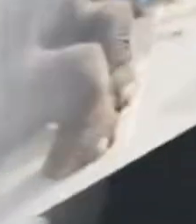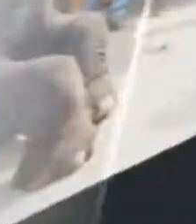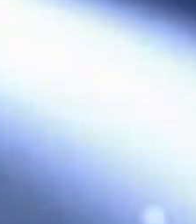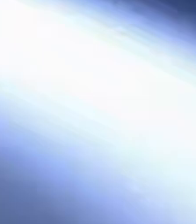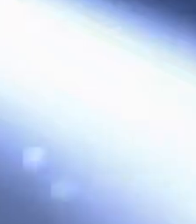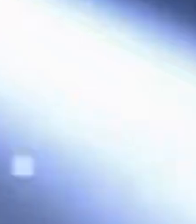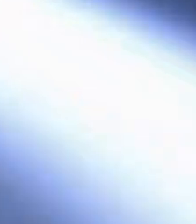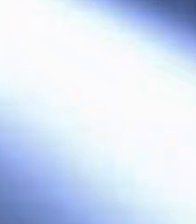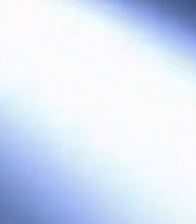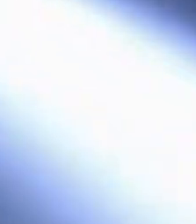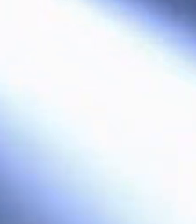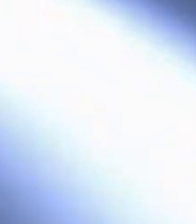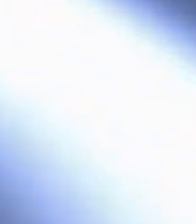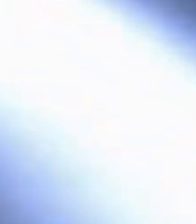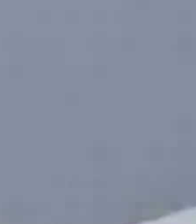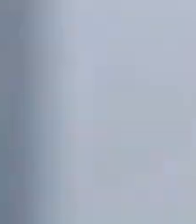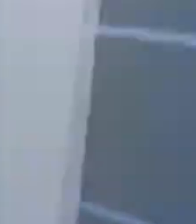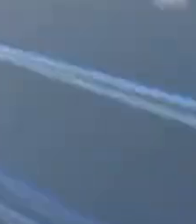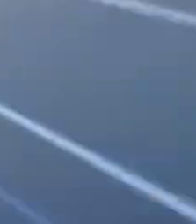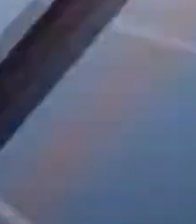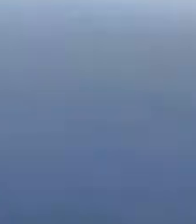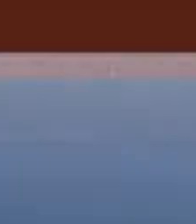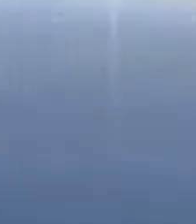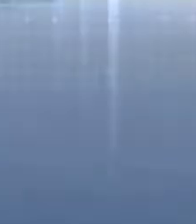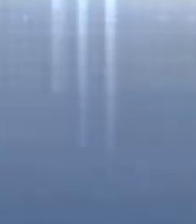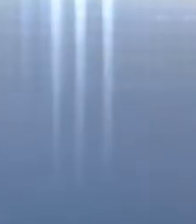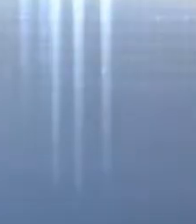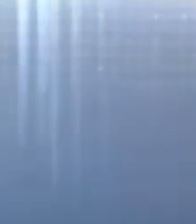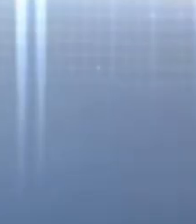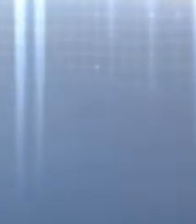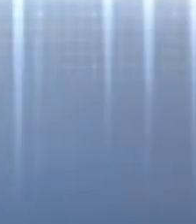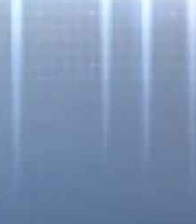เสาร์อาทิตย์คู่ข่าวเสาร์อาทิตย